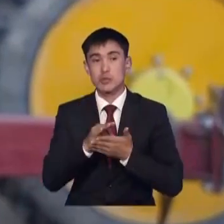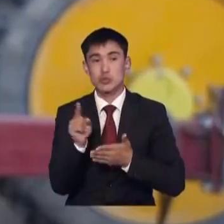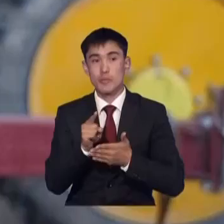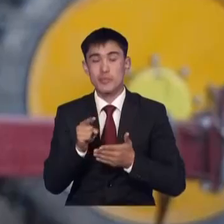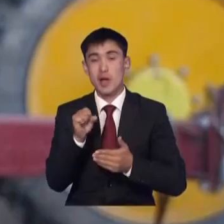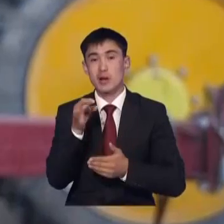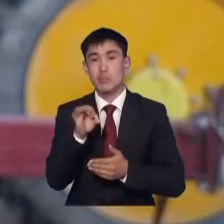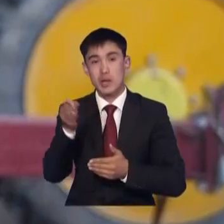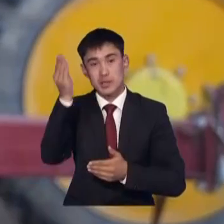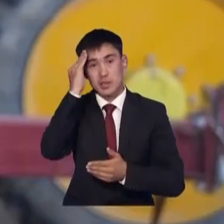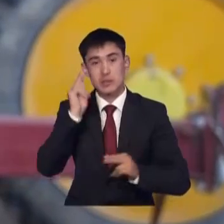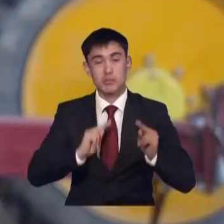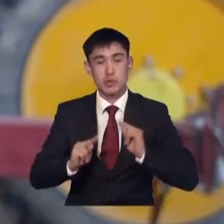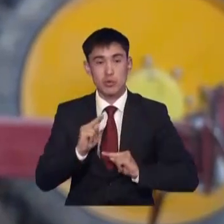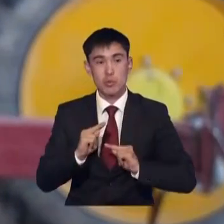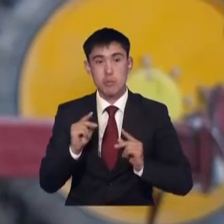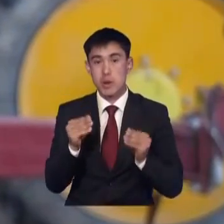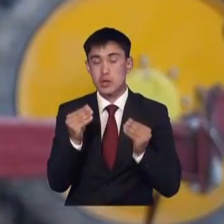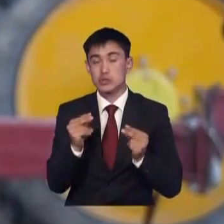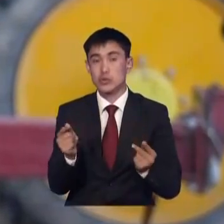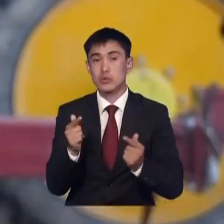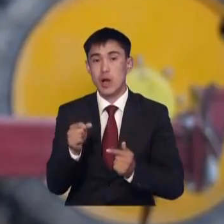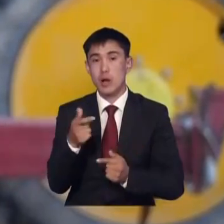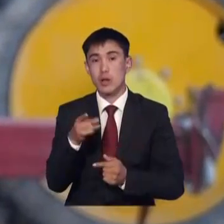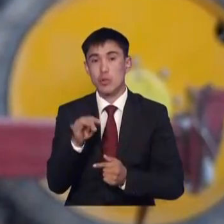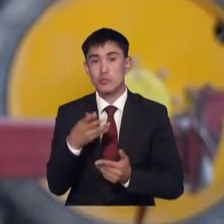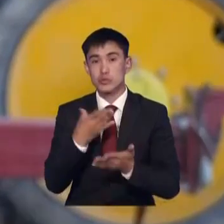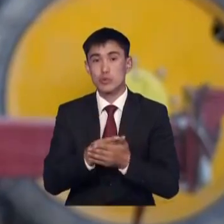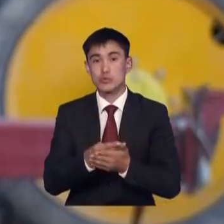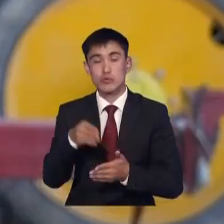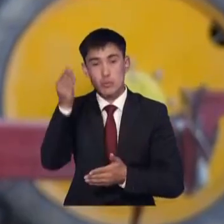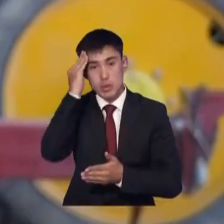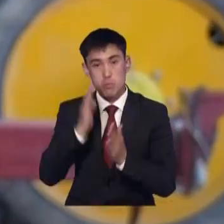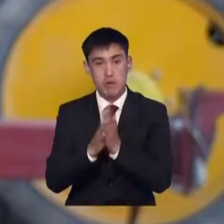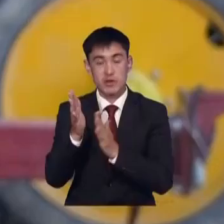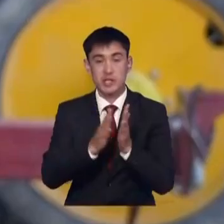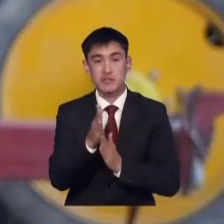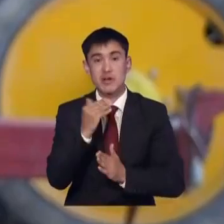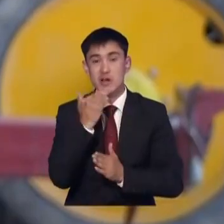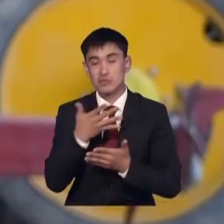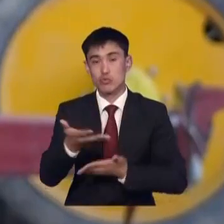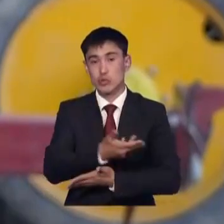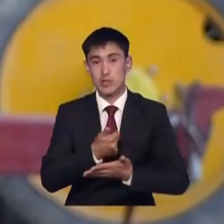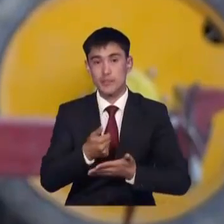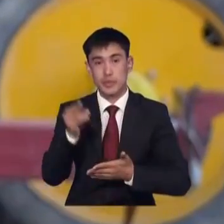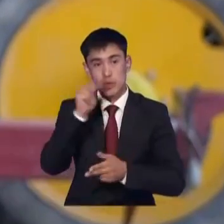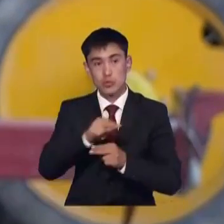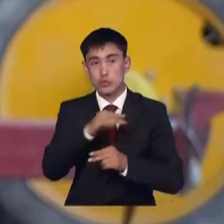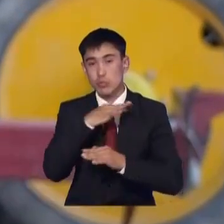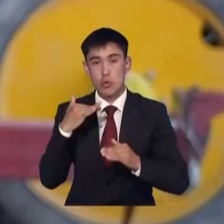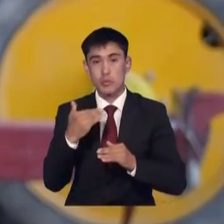что армбар и превосходный агроном У него свой собственный метод по выращиванию качественного урожая он научил меня